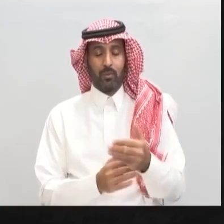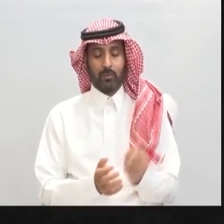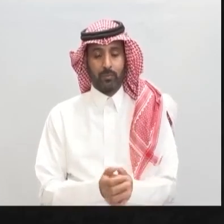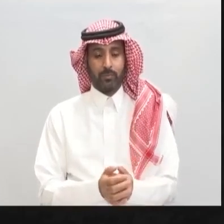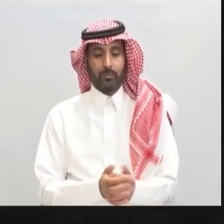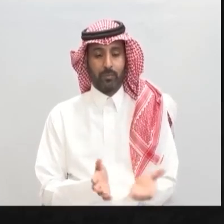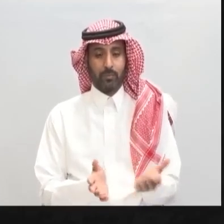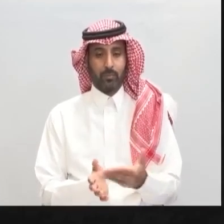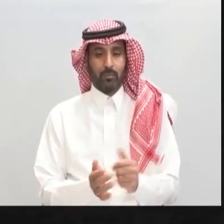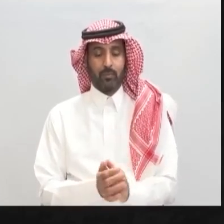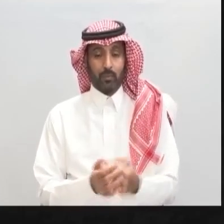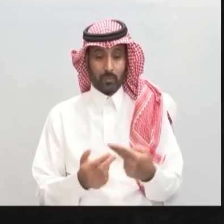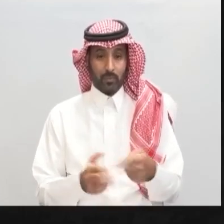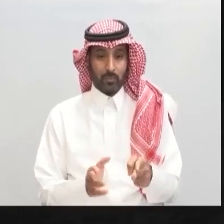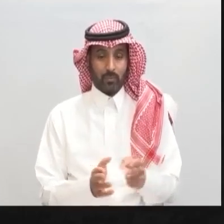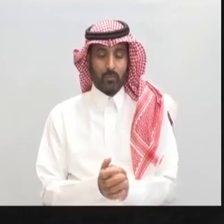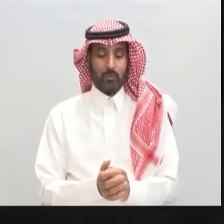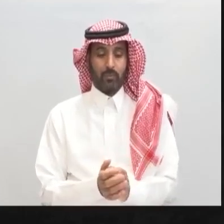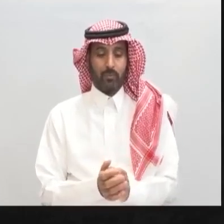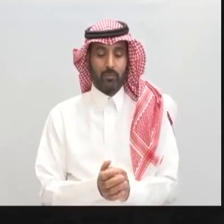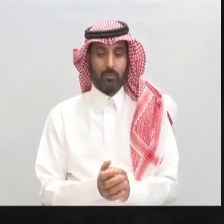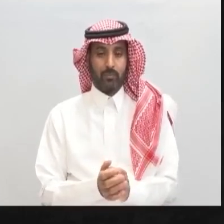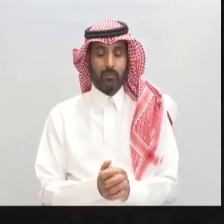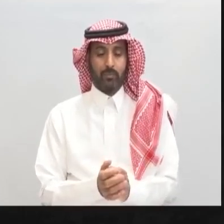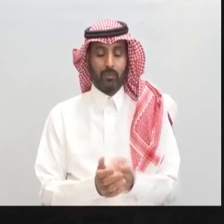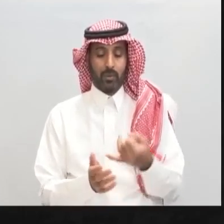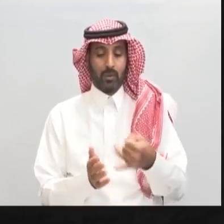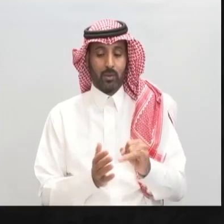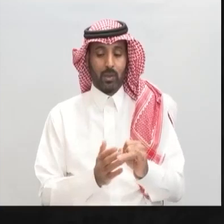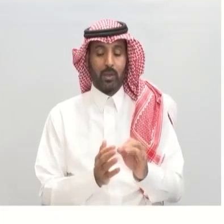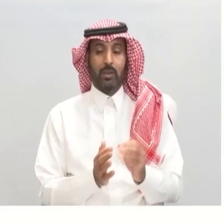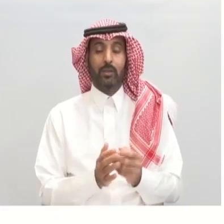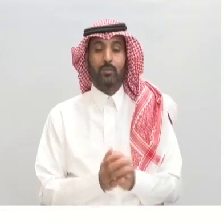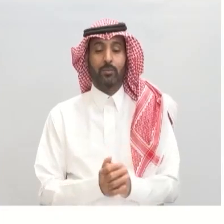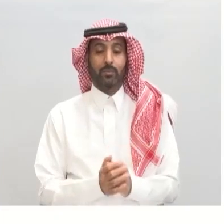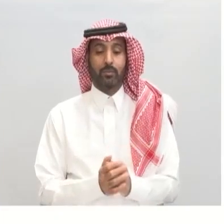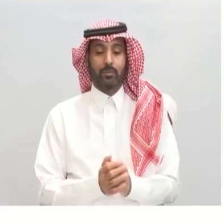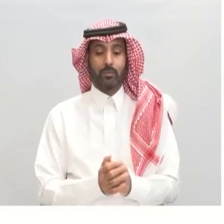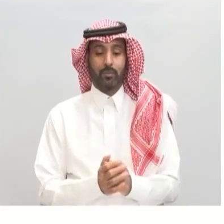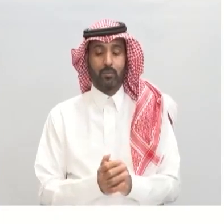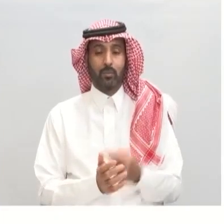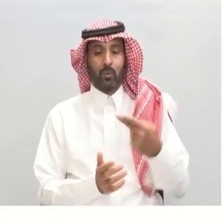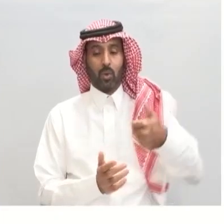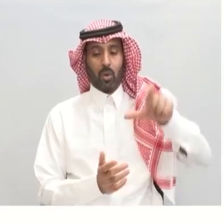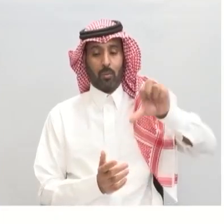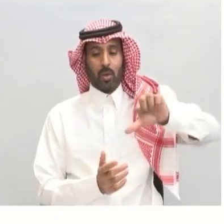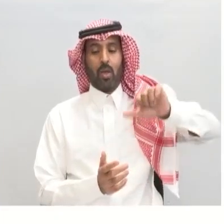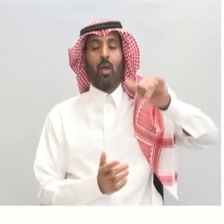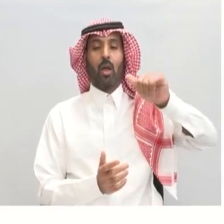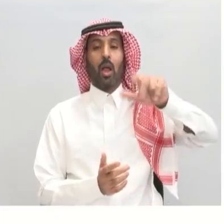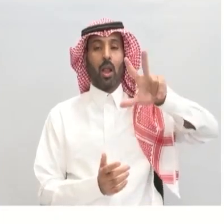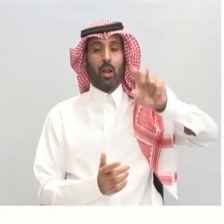والسداد نبدا واياكم ابنائي الطلاب بناتي الطالبات في موضوع درس اليوم الا هوو جمع القران